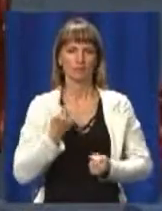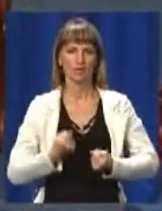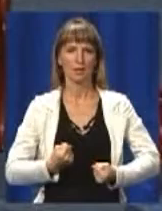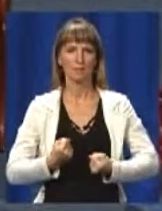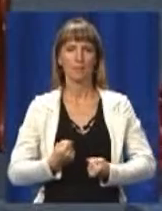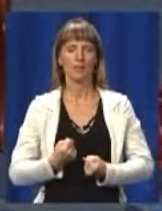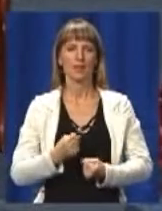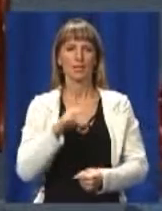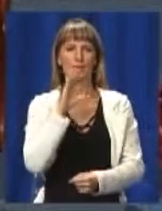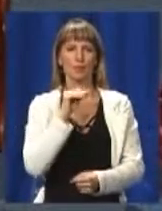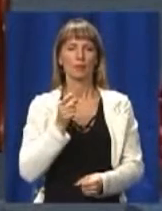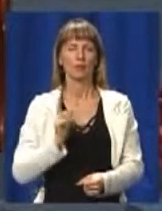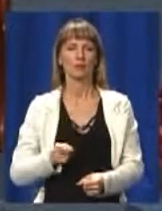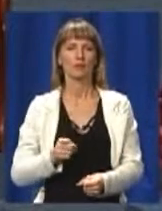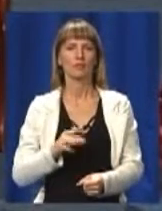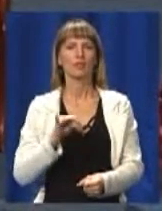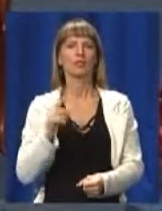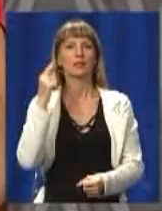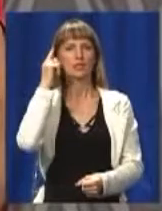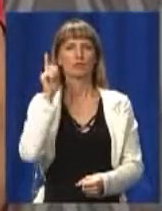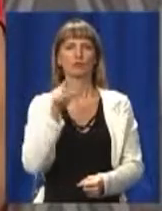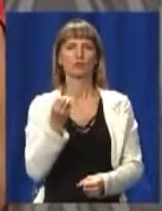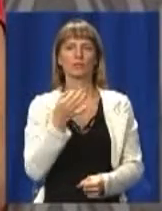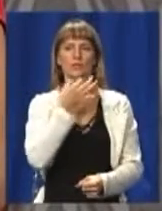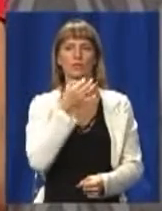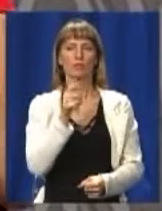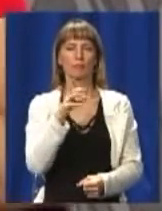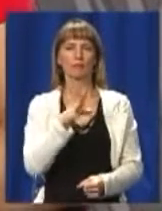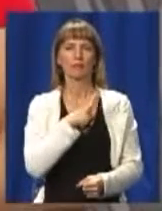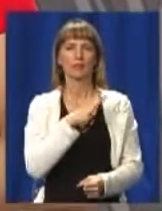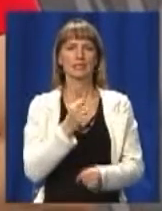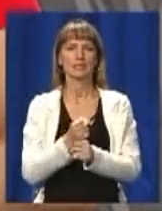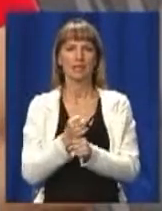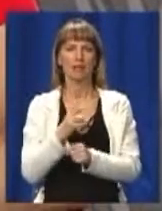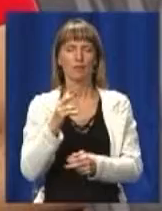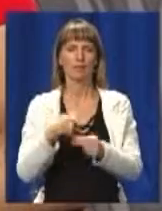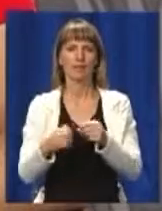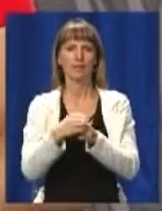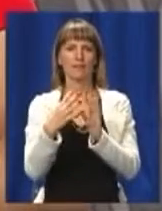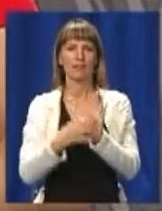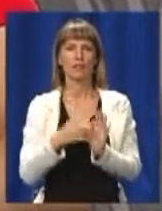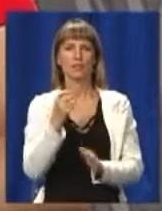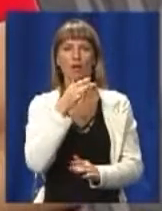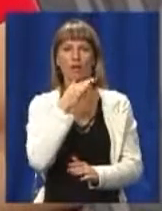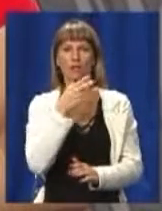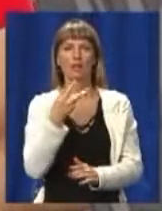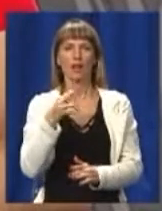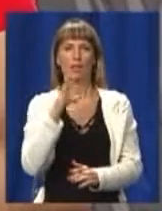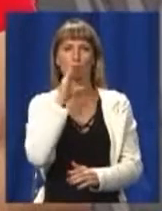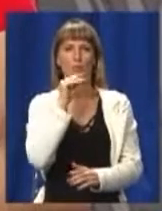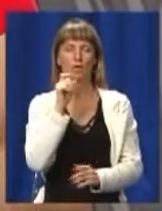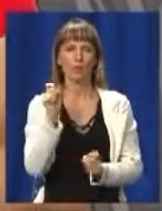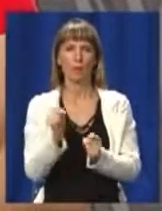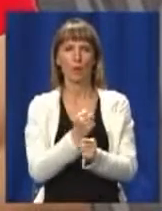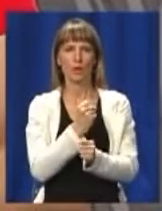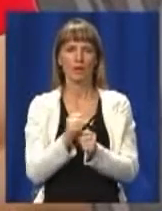такі. Міцні цуцики, насправді. Да. І знаєш, що тобі скажу ще? Що вона була виведена наприкінці 19 століття для собачих боїв.